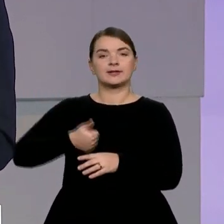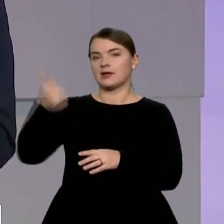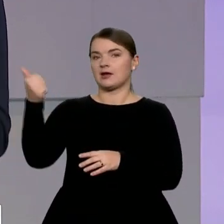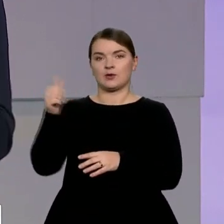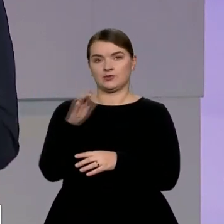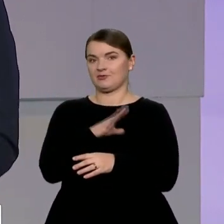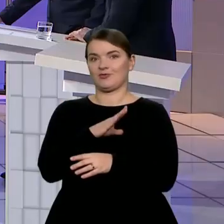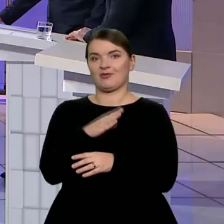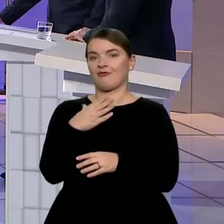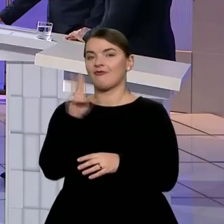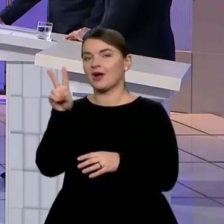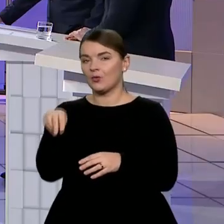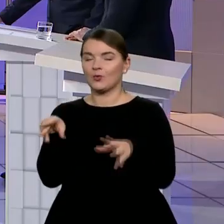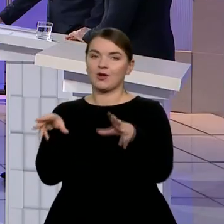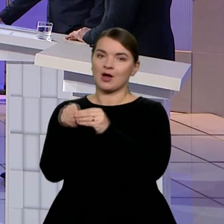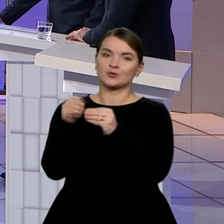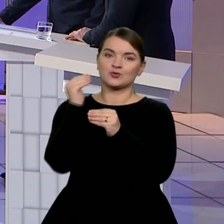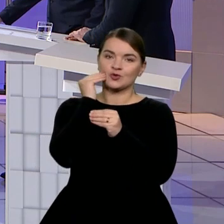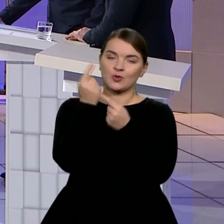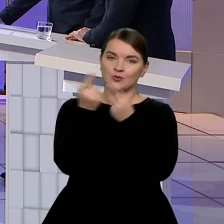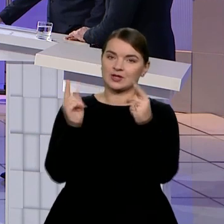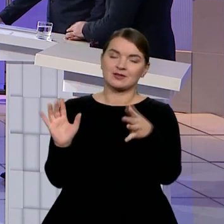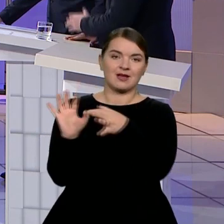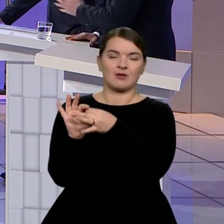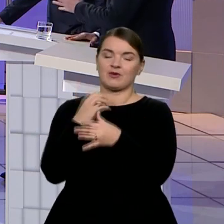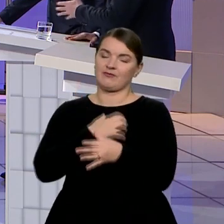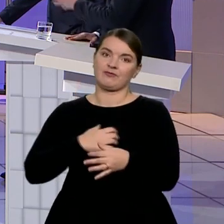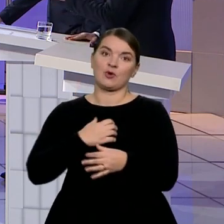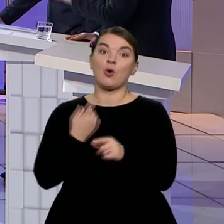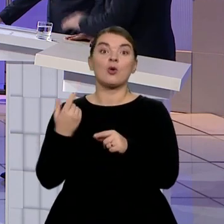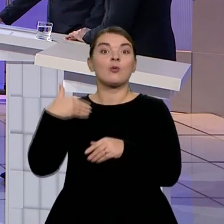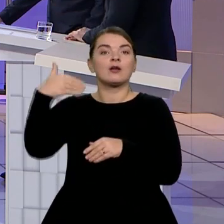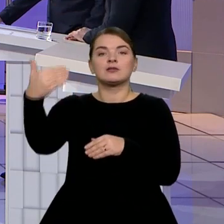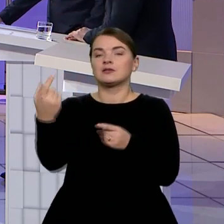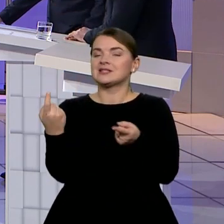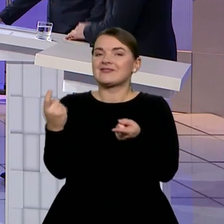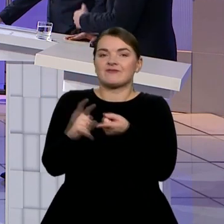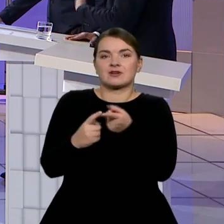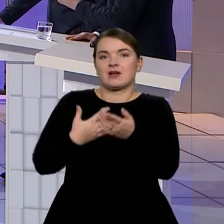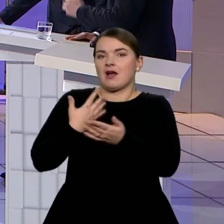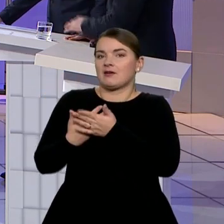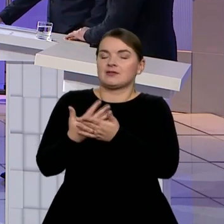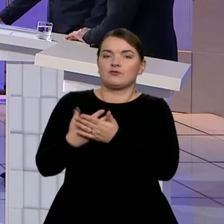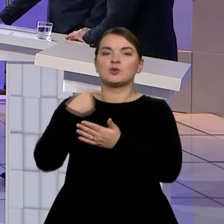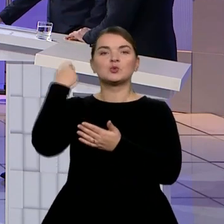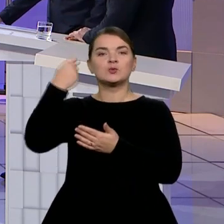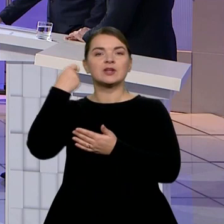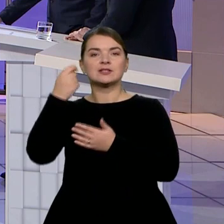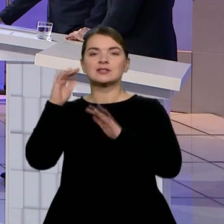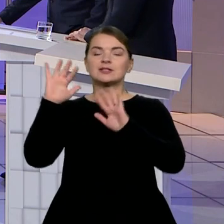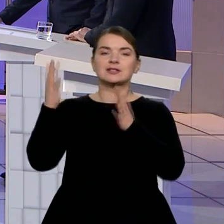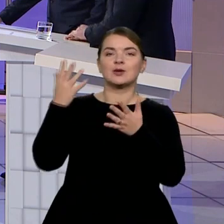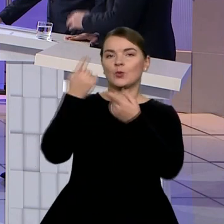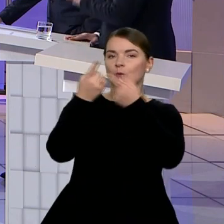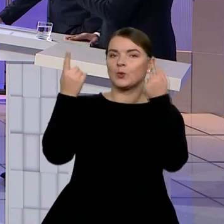į Šiaulius ir ką dabar turim. Ką turėsim ateityje priklauso nuo aktyvumo, nuo pačios universiteto bendruomenės aktyvumo, nuo noro, nuo užsidegimo. Kad